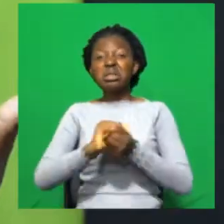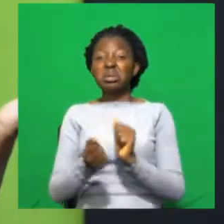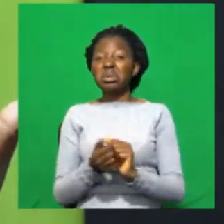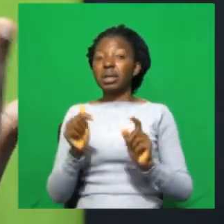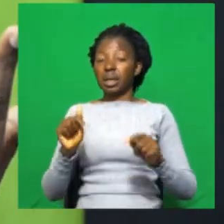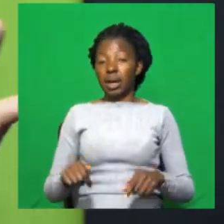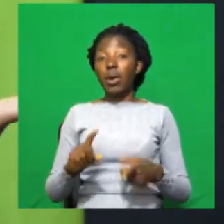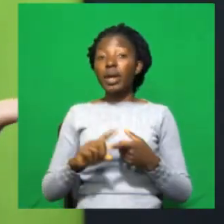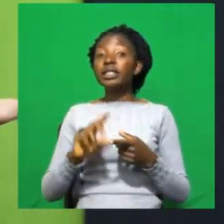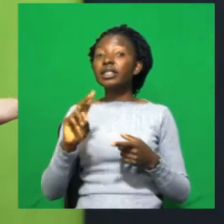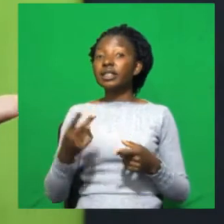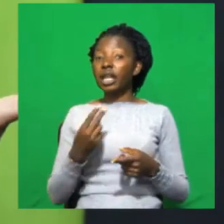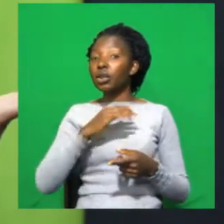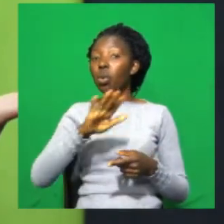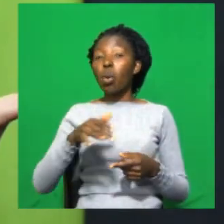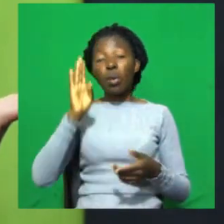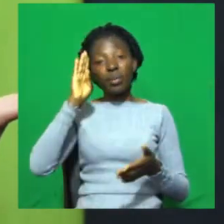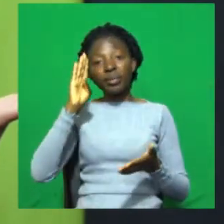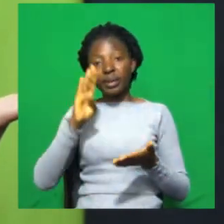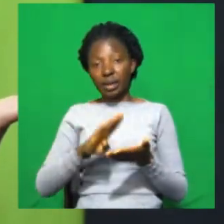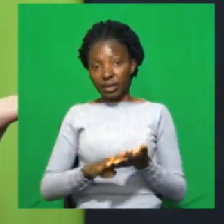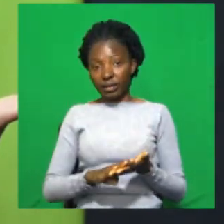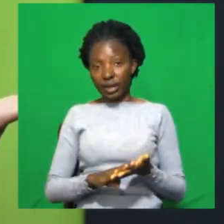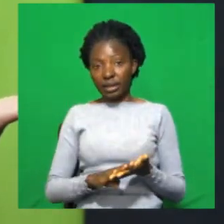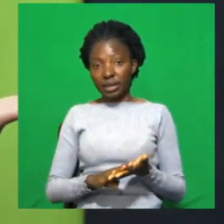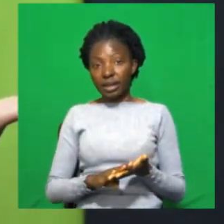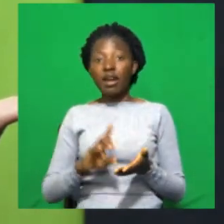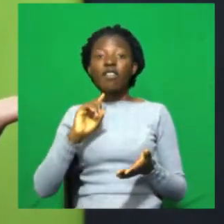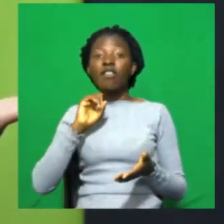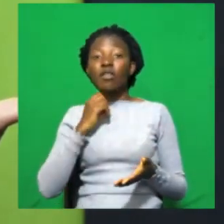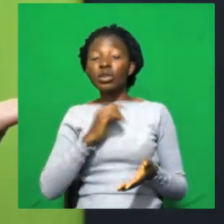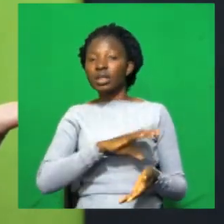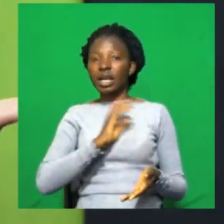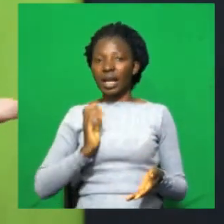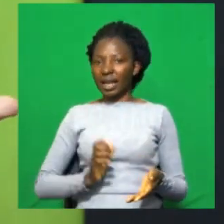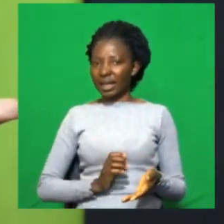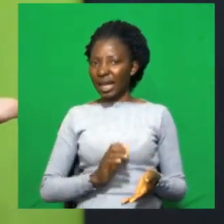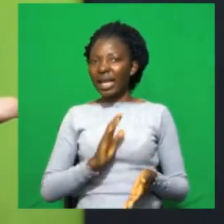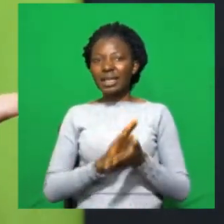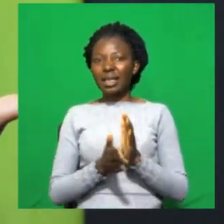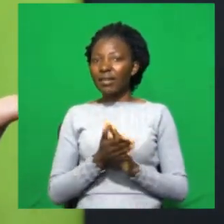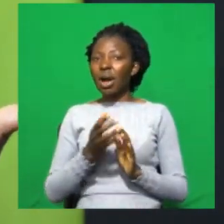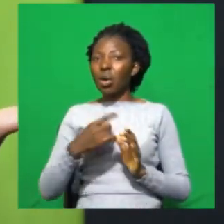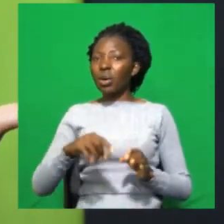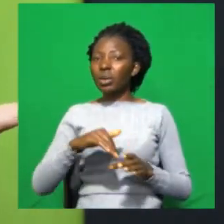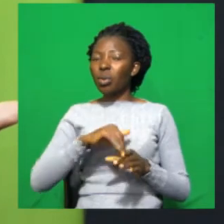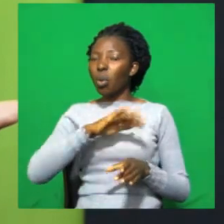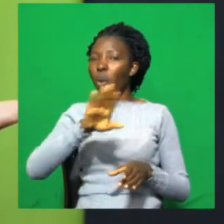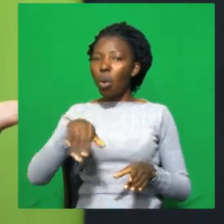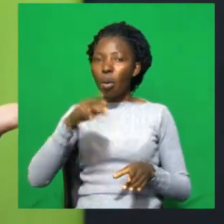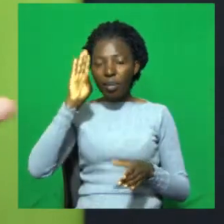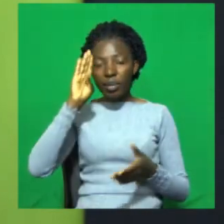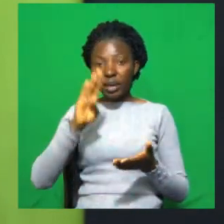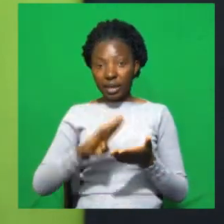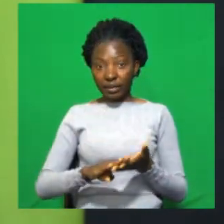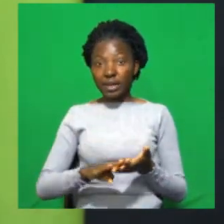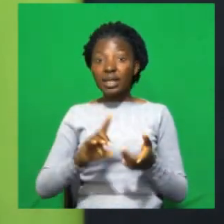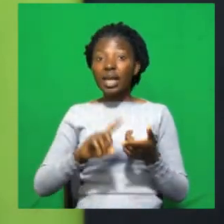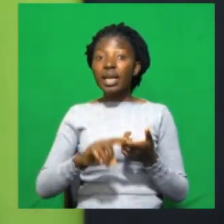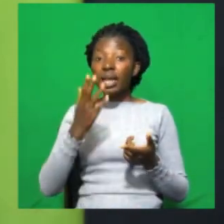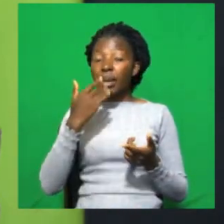Koita temberi iri kureva vatendi vese. Andikristu haangapinde muvatendi vese pasi rese. Ndobva